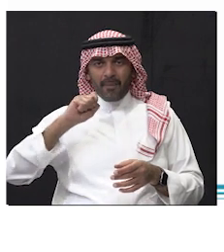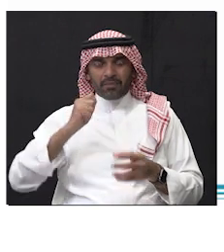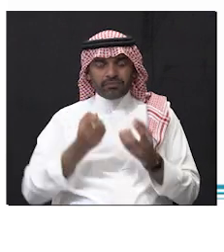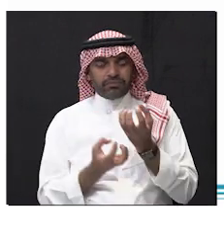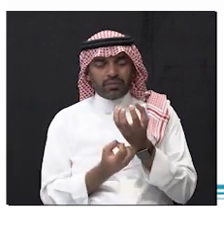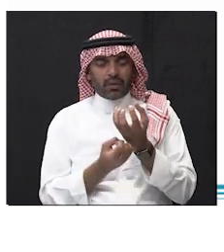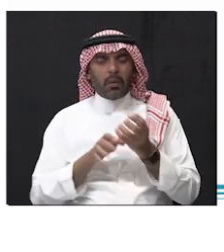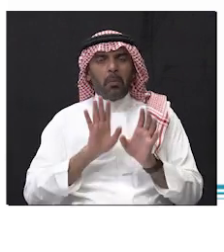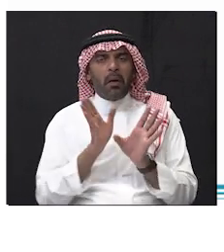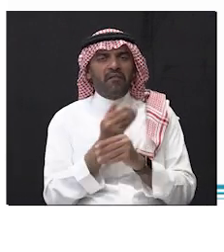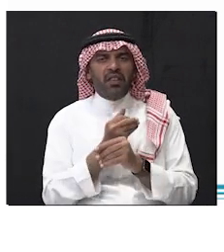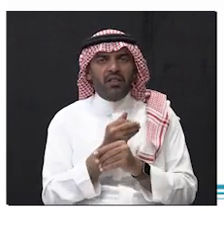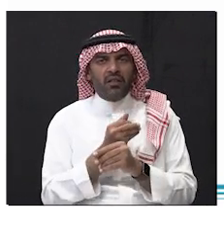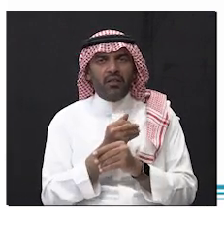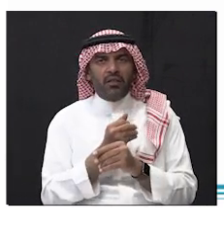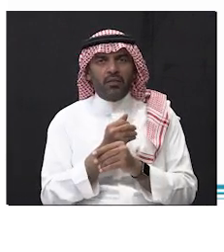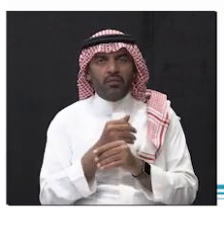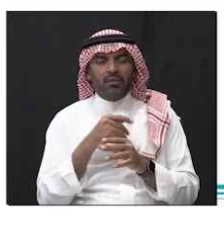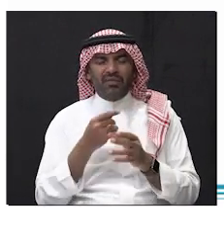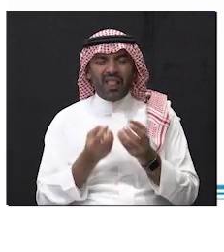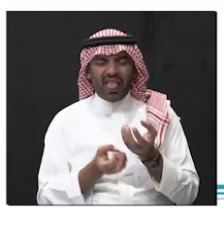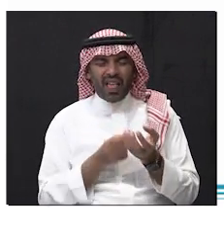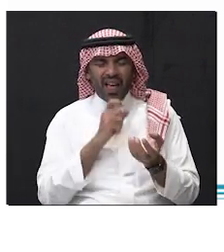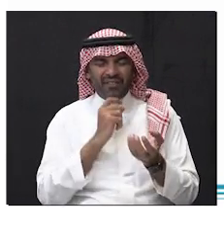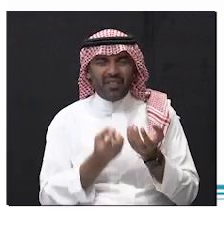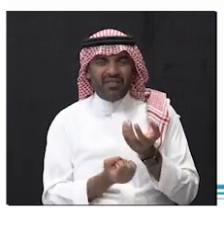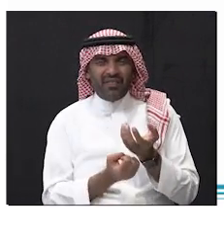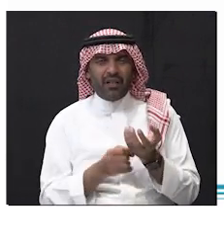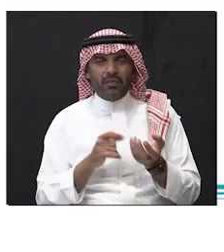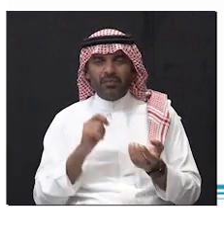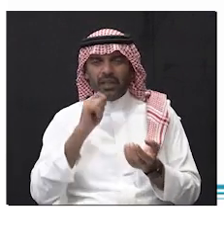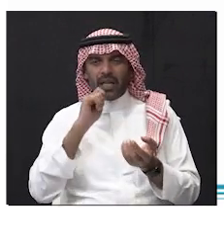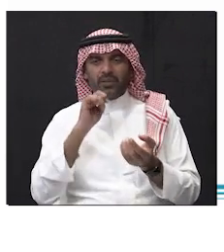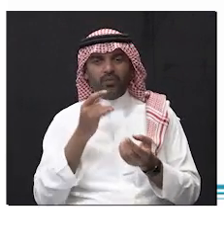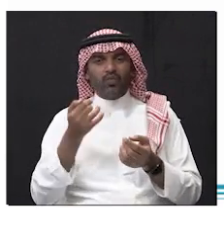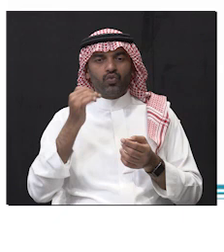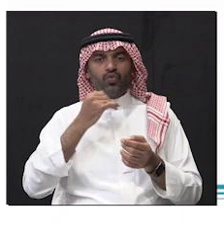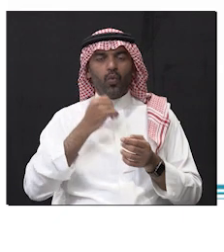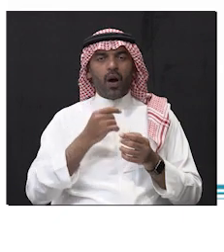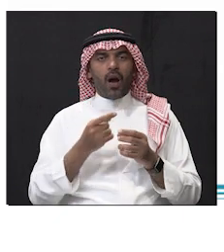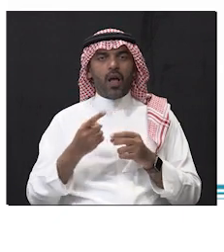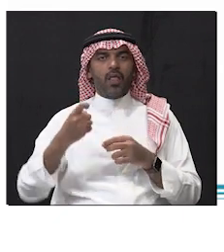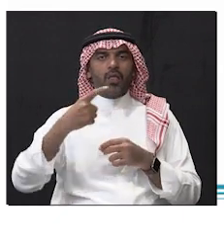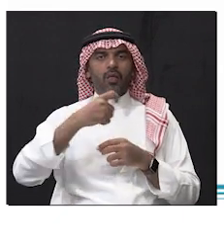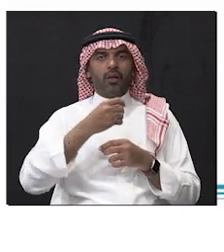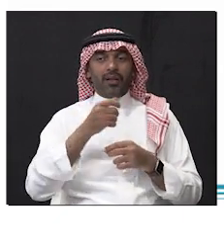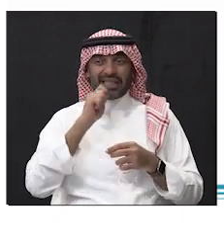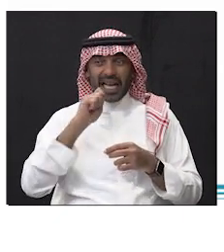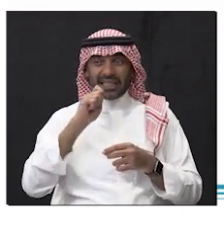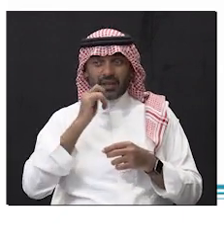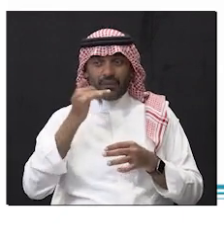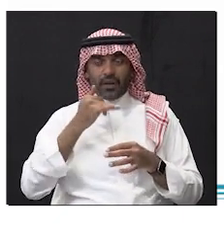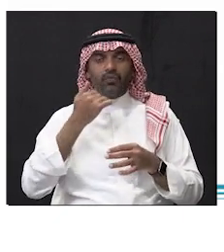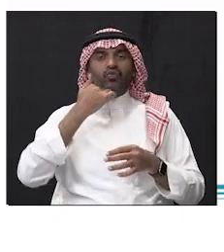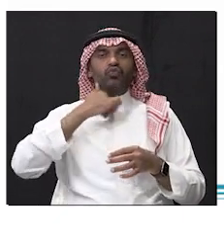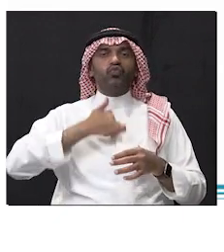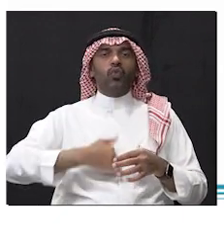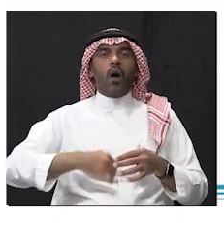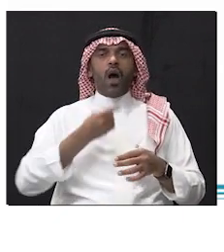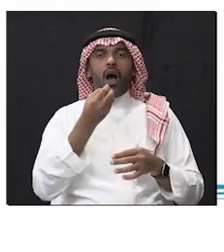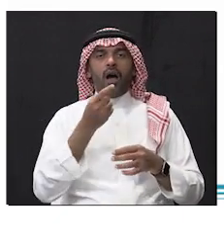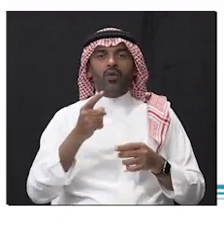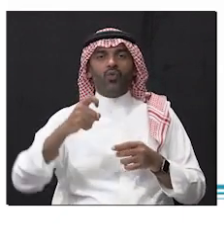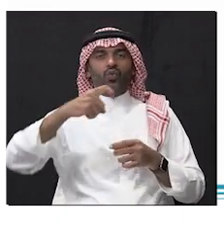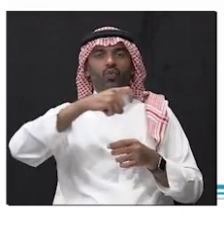عندما يأكل الإنسان لحم غير مطبوخ جيدا يصاب بالدودة ماذا؟ ألف العلق، باء القلبية، جيم